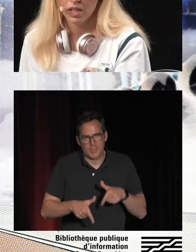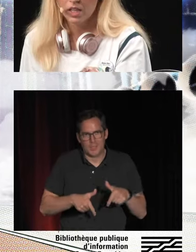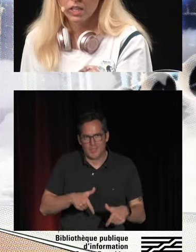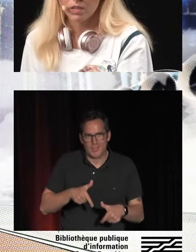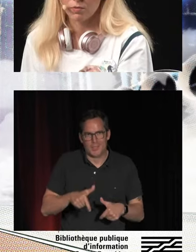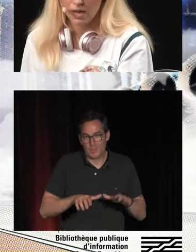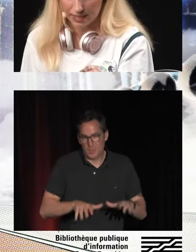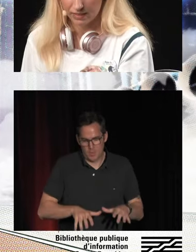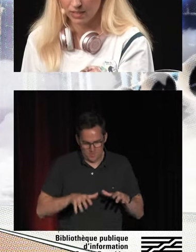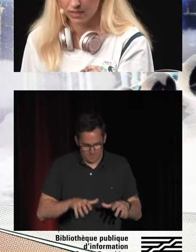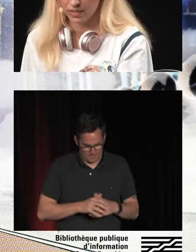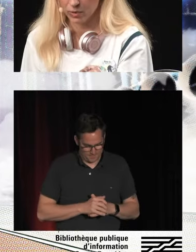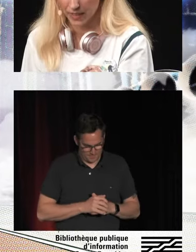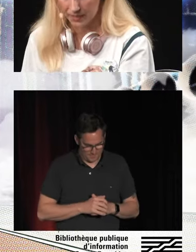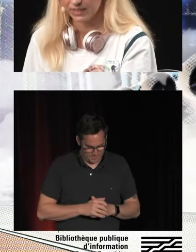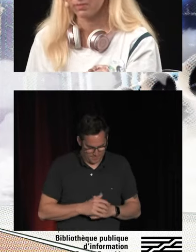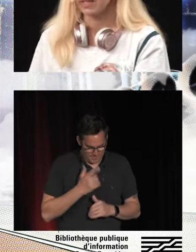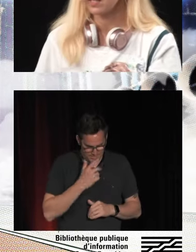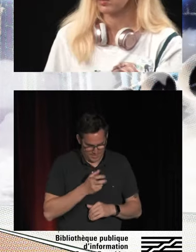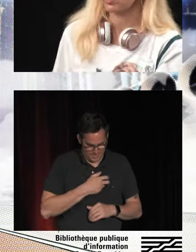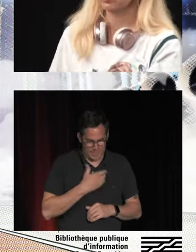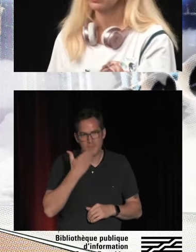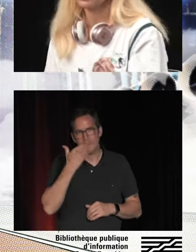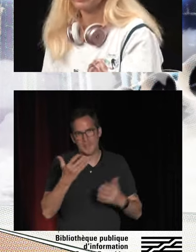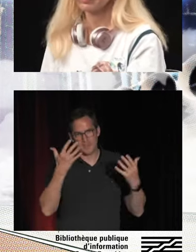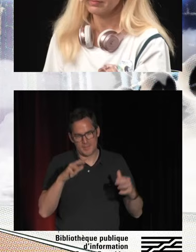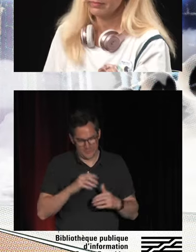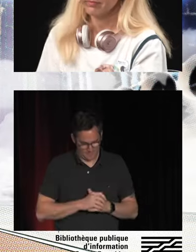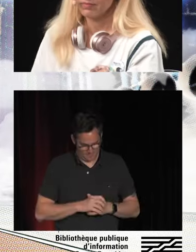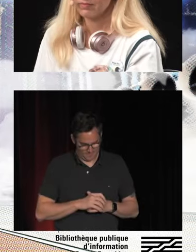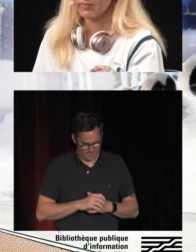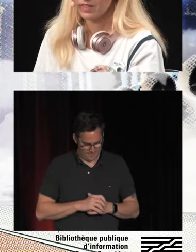attends. Voilà. Et le dernier, merci beaucoup.